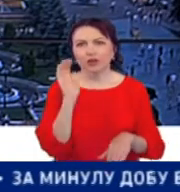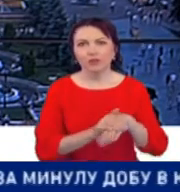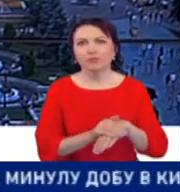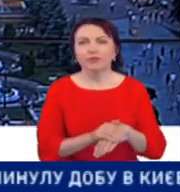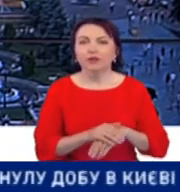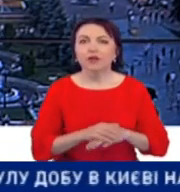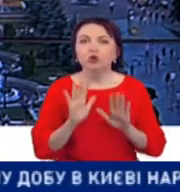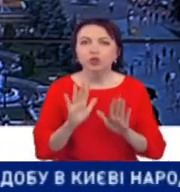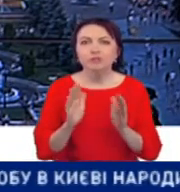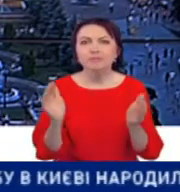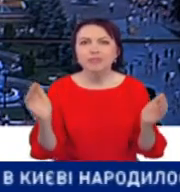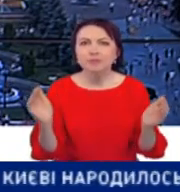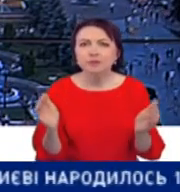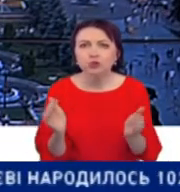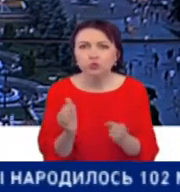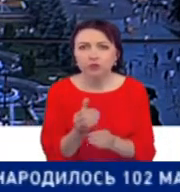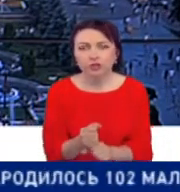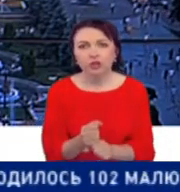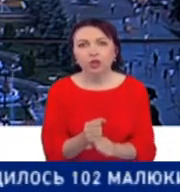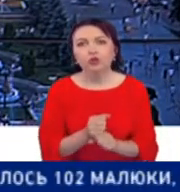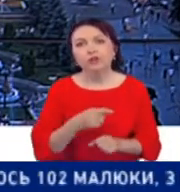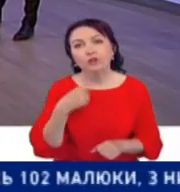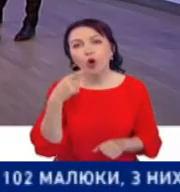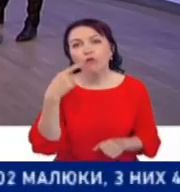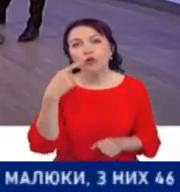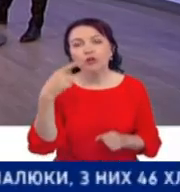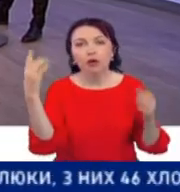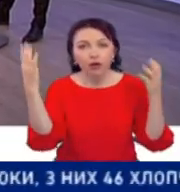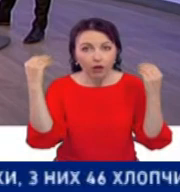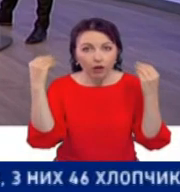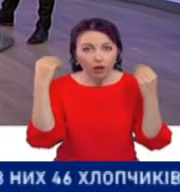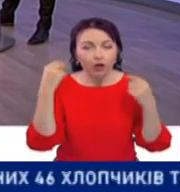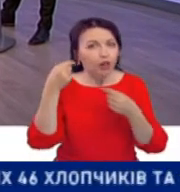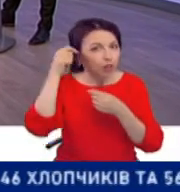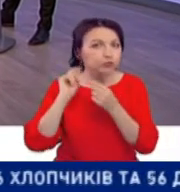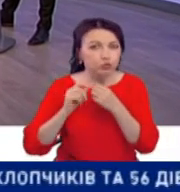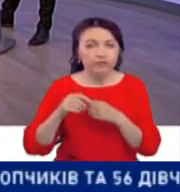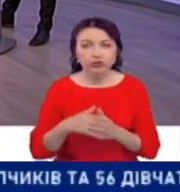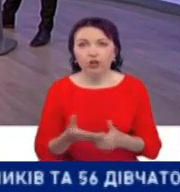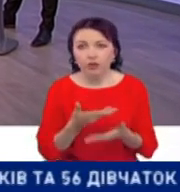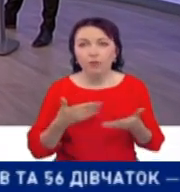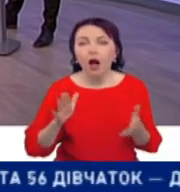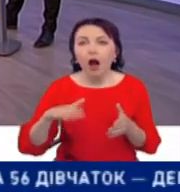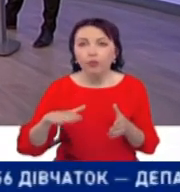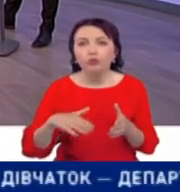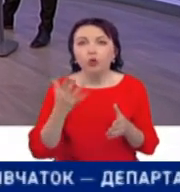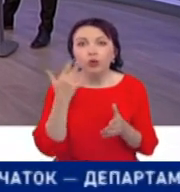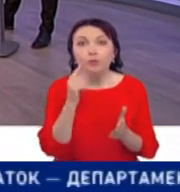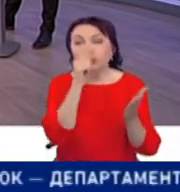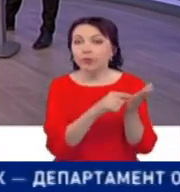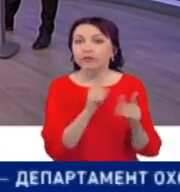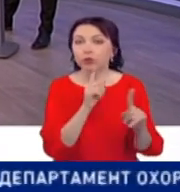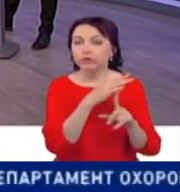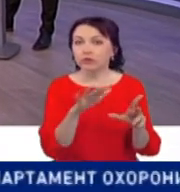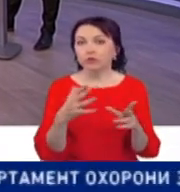б мінімізувати, да, щоб людина тут наговорила на локшину, да, на вуха навішала, а потім, коли туди потрапила, о, так